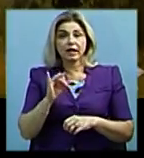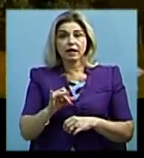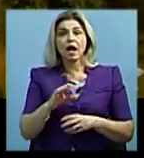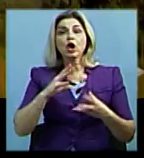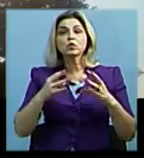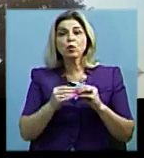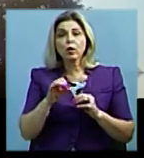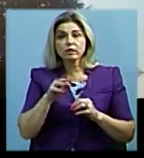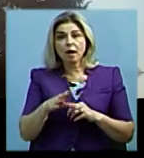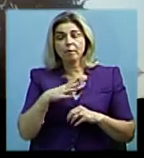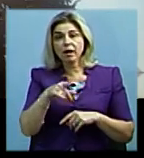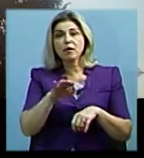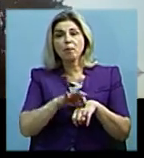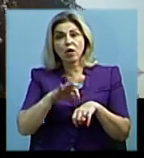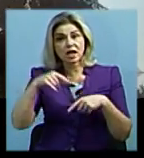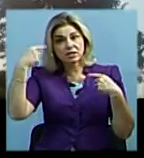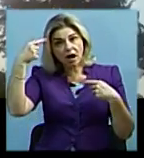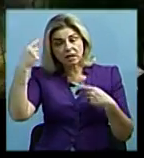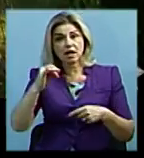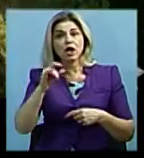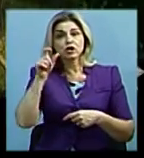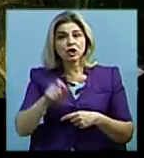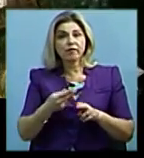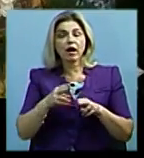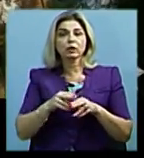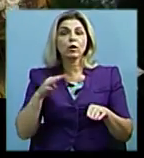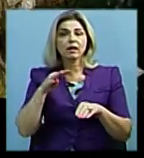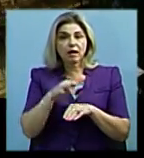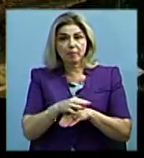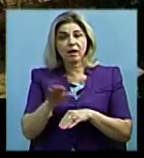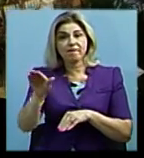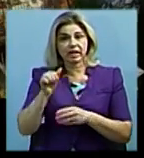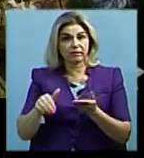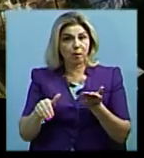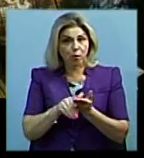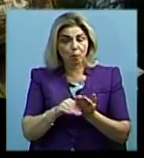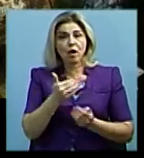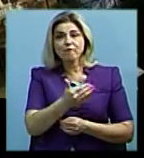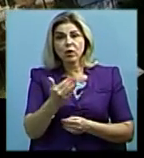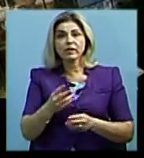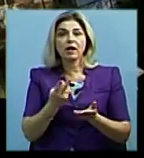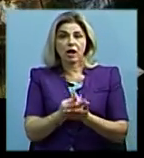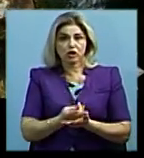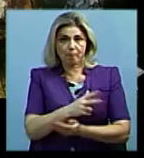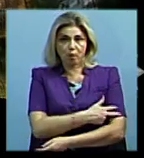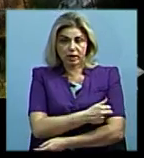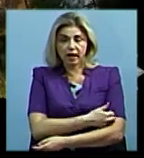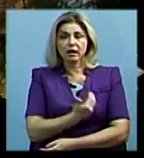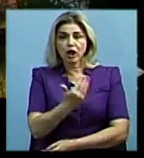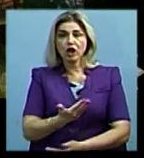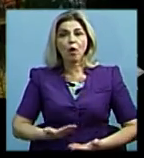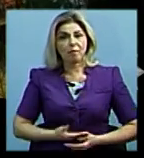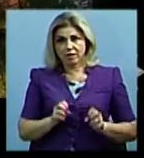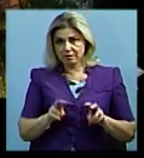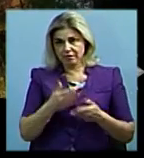що бик був хворий на сказ. Чоловікам, на яких нападав бик, надали невідкладну допомогу. Вони знаходяться у лікарні. Їхньому життю нічого не